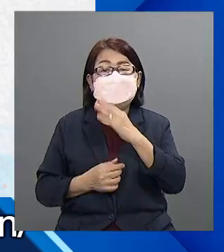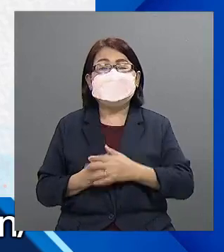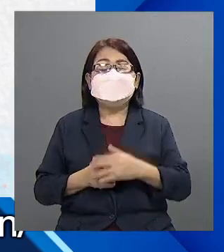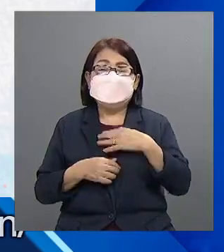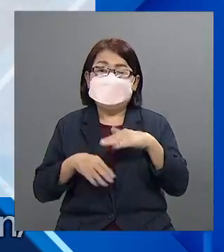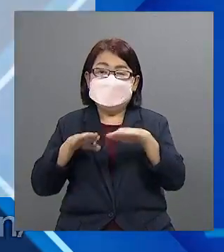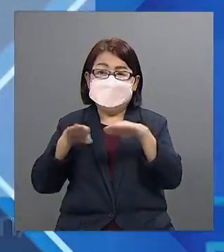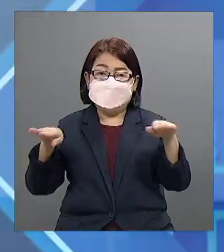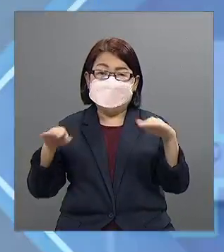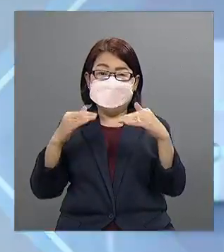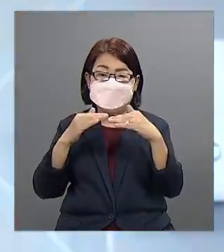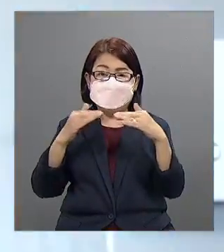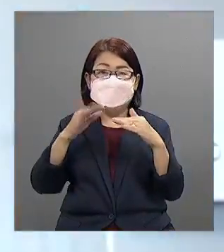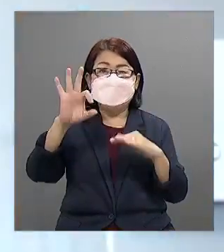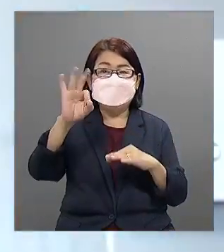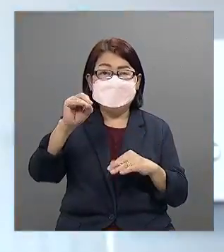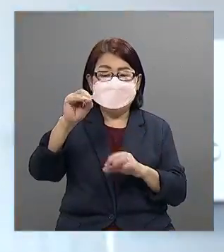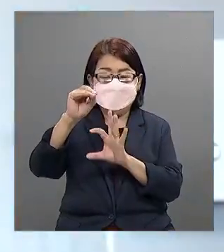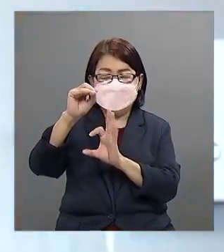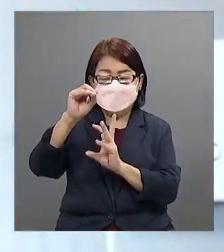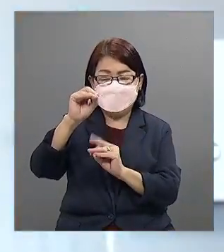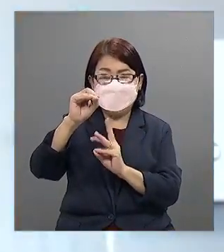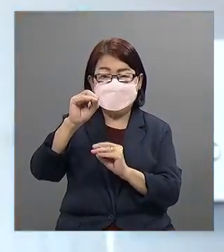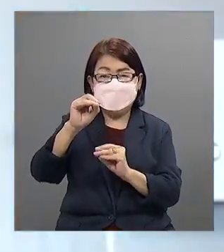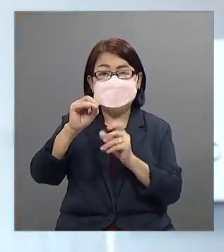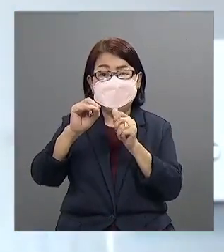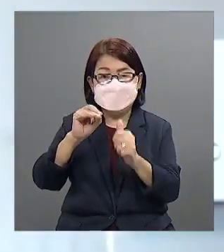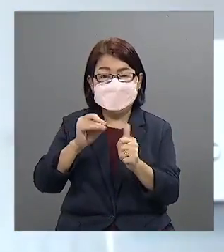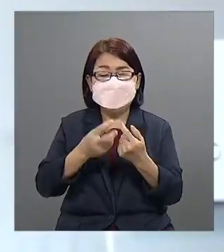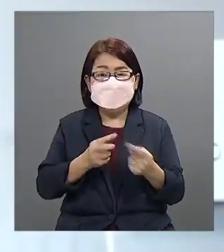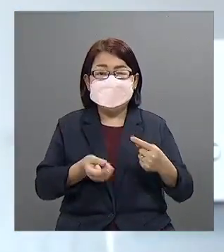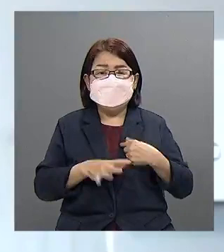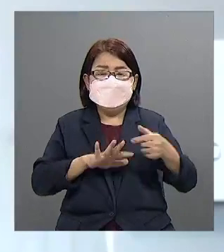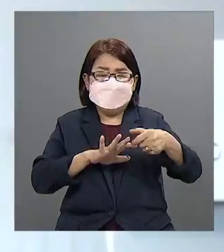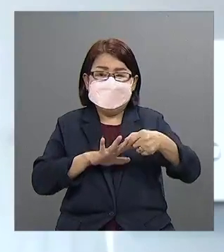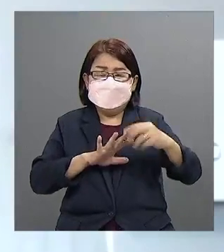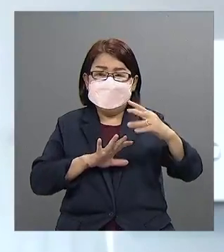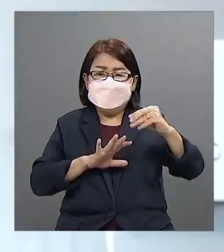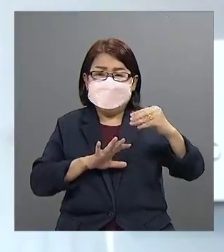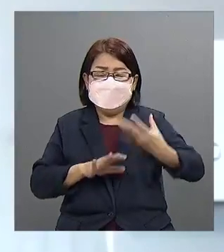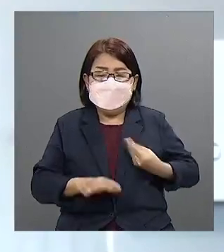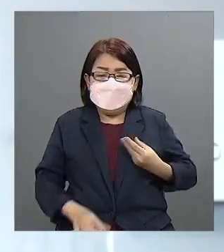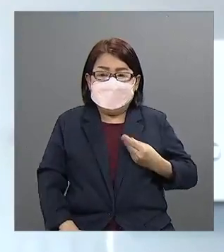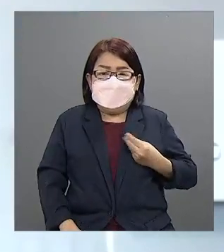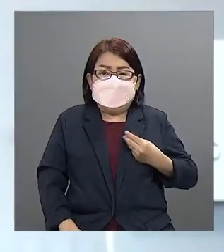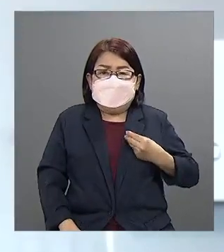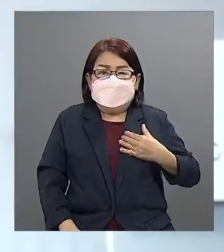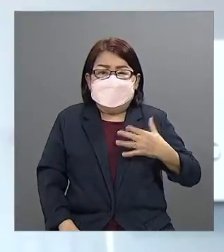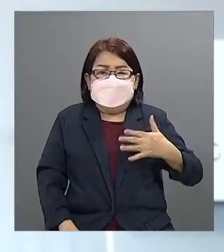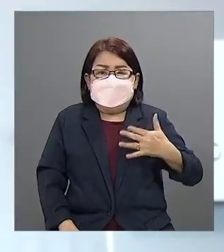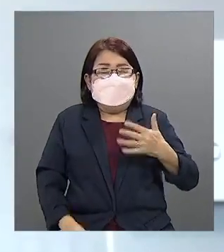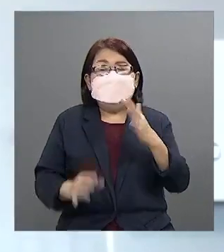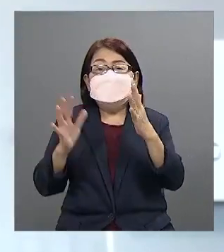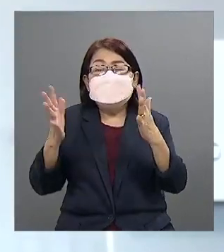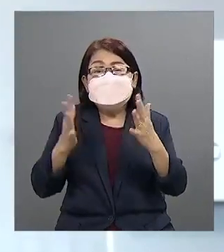วก็ไม่ได้มีความรู้สึกว่าหัวใจเต้นผิววิวอะไรแล้วก็การตาการเต้นของหัว